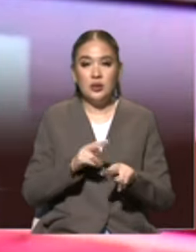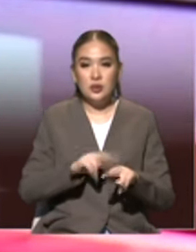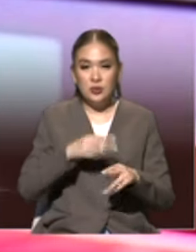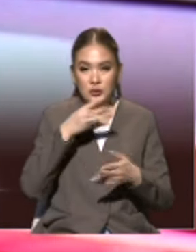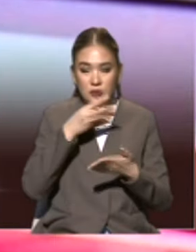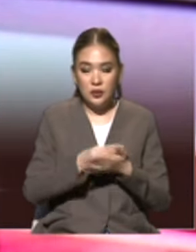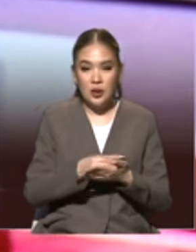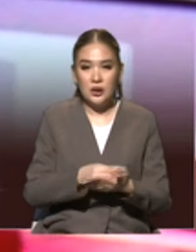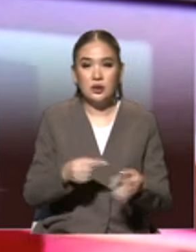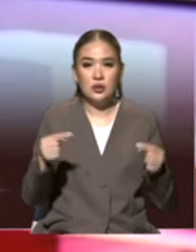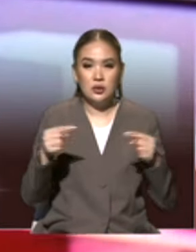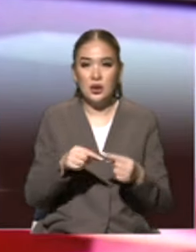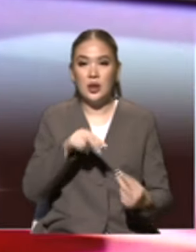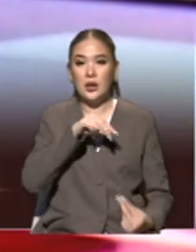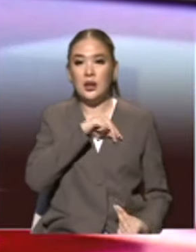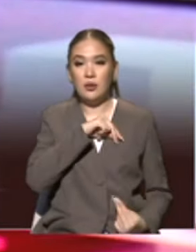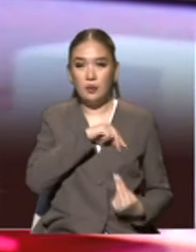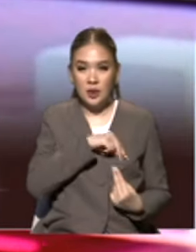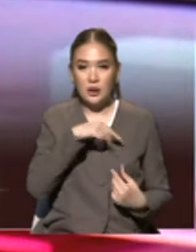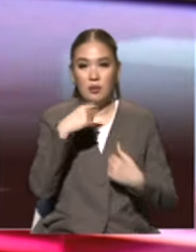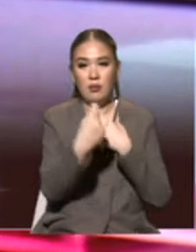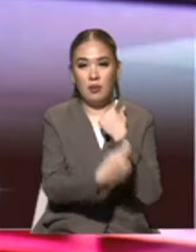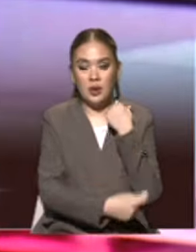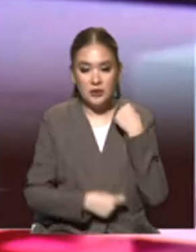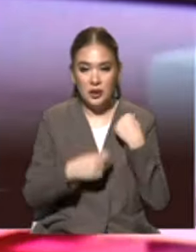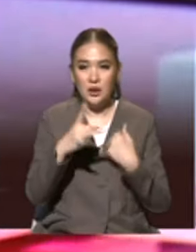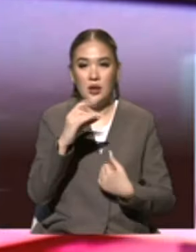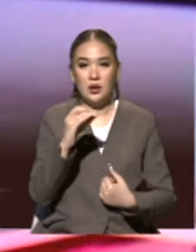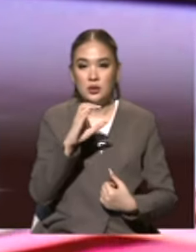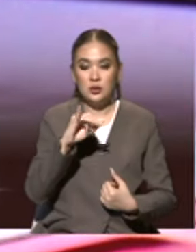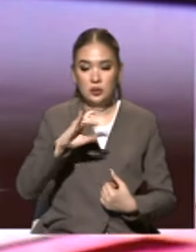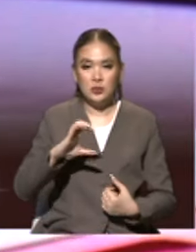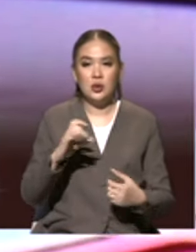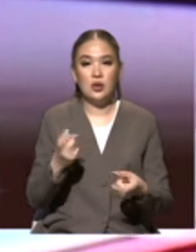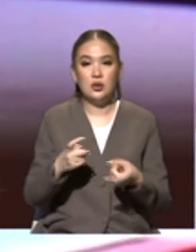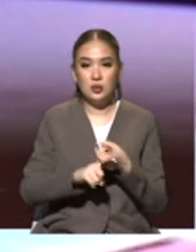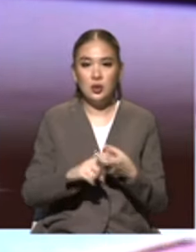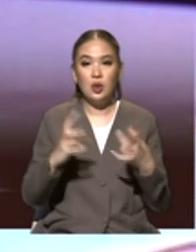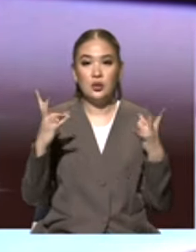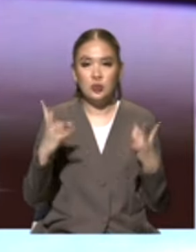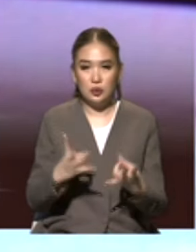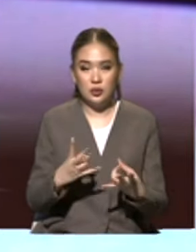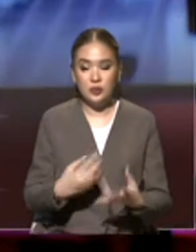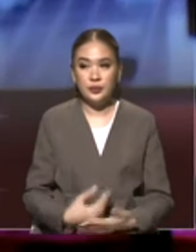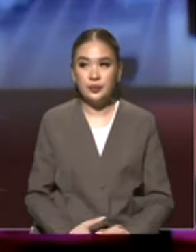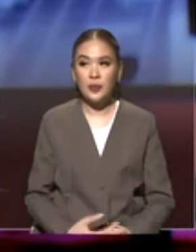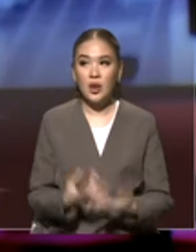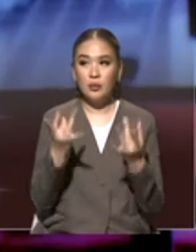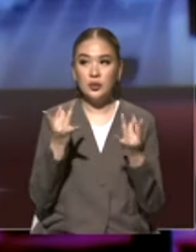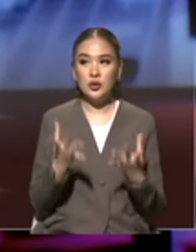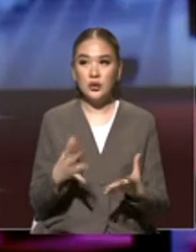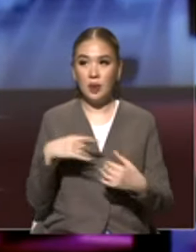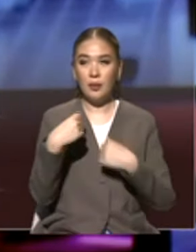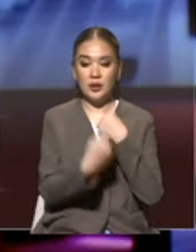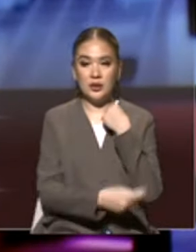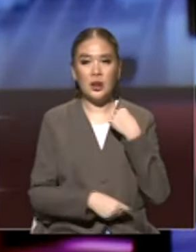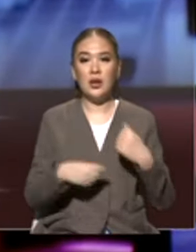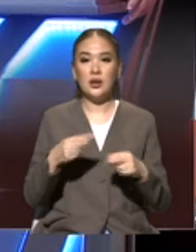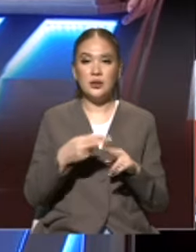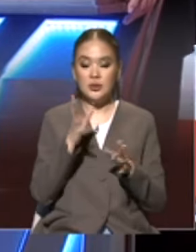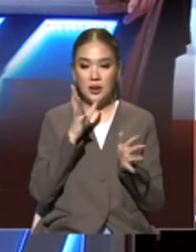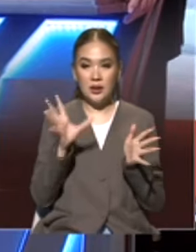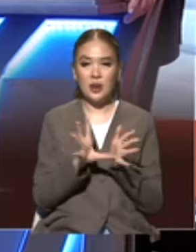нақты еңбек және материалдық ресурстар болу керек. Яғни нақты деген сөз болған жоқ. Просто материалдық техникалық ресурстар болу